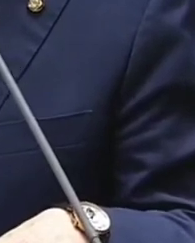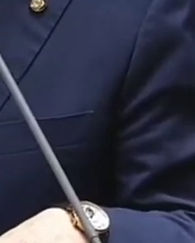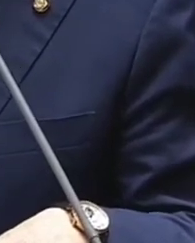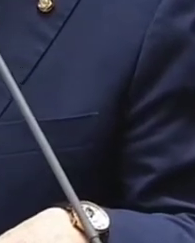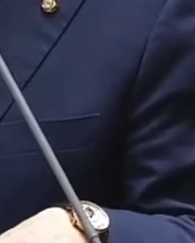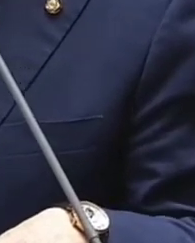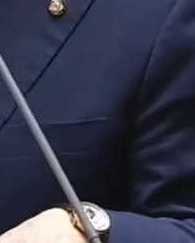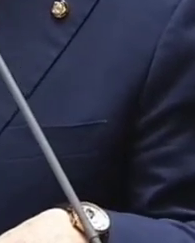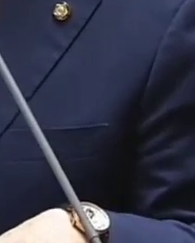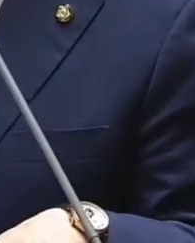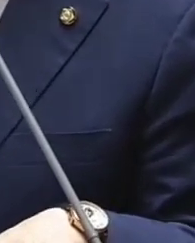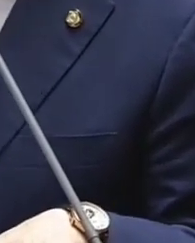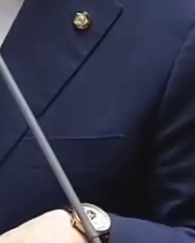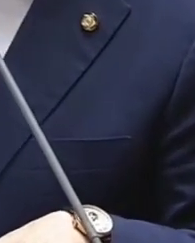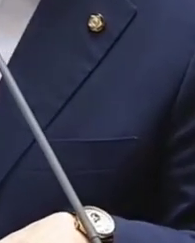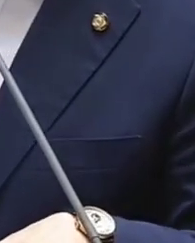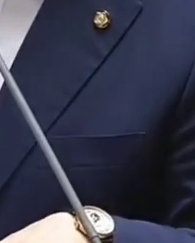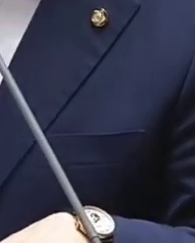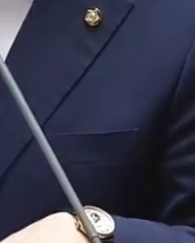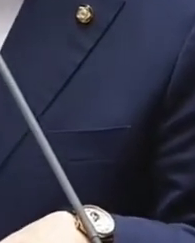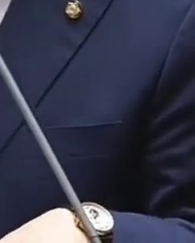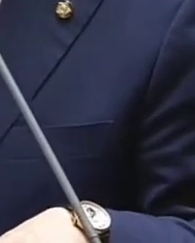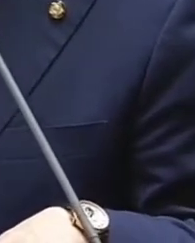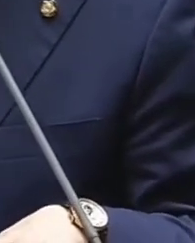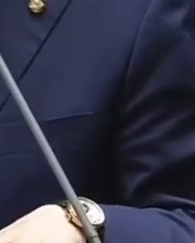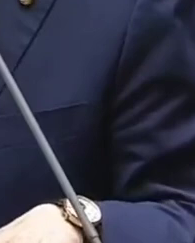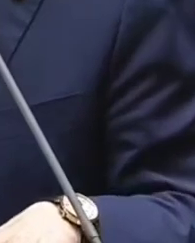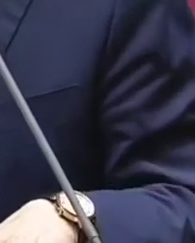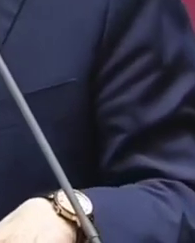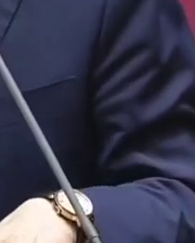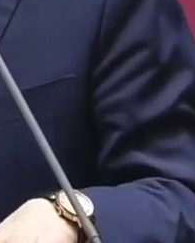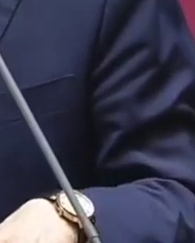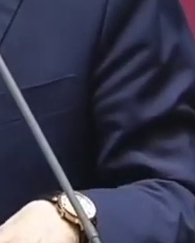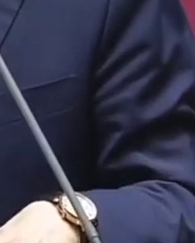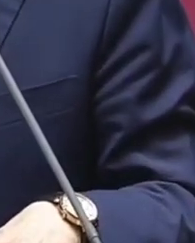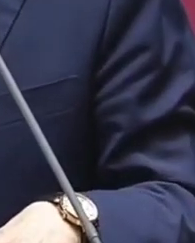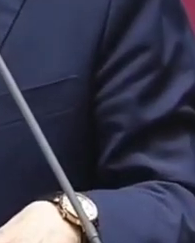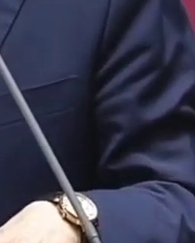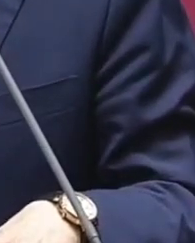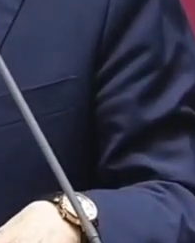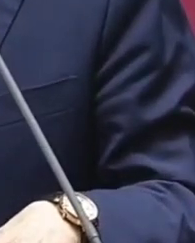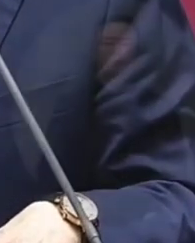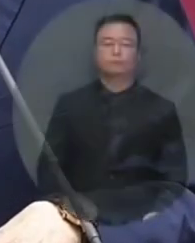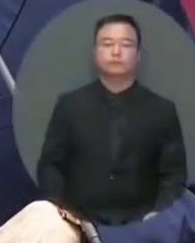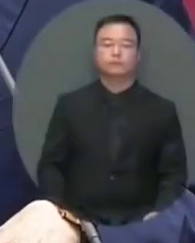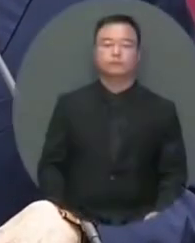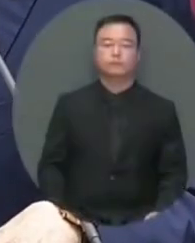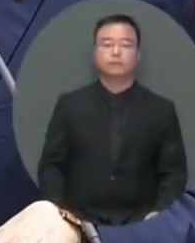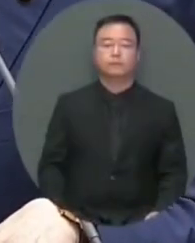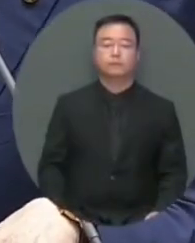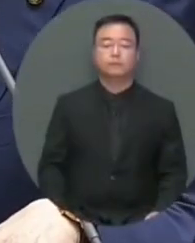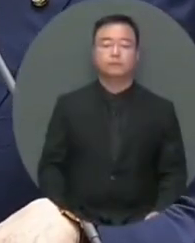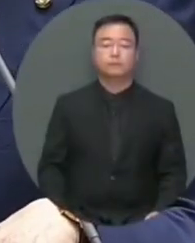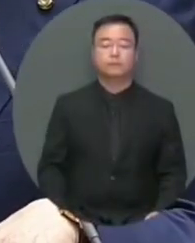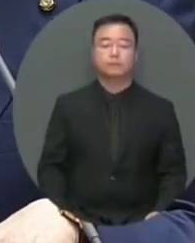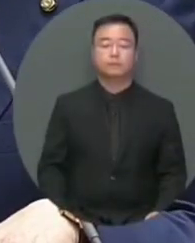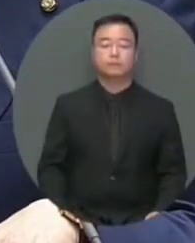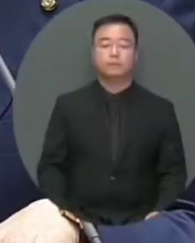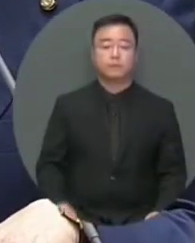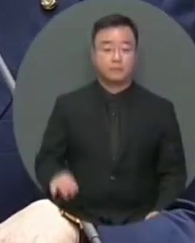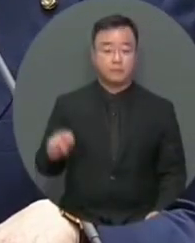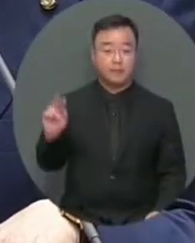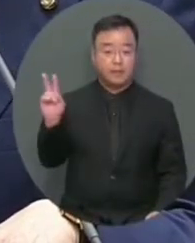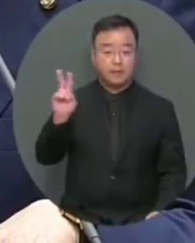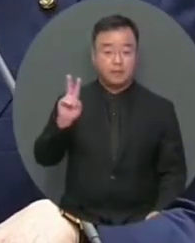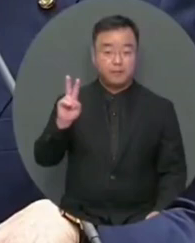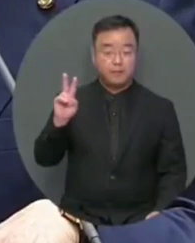됐잖아요. 등소평이 개혁 개방할 때 혁명의 백마론을 이야기했고, 베트남도 미국과 그렇게 프랑스,